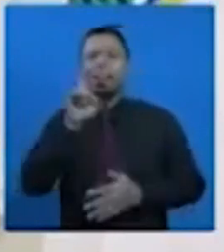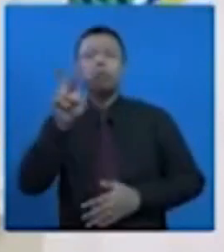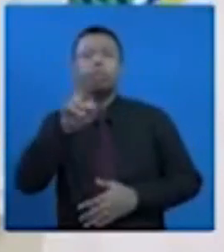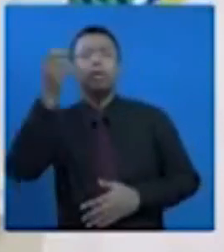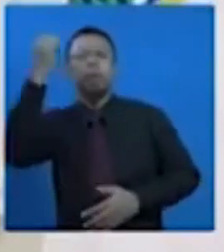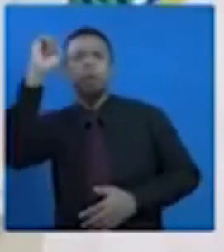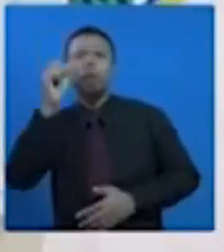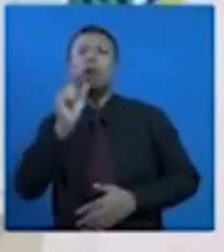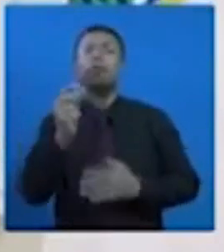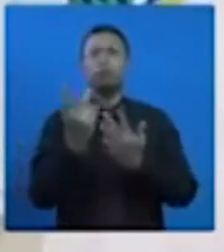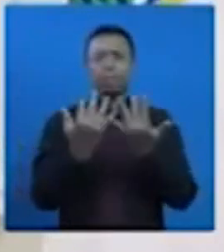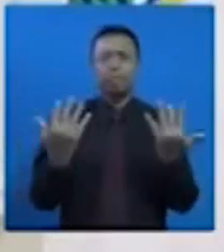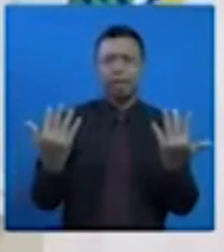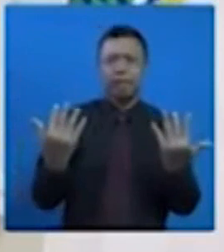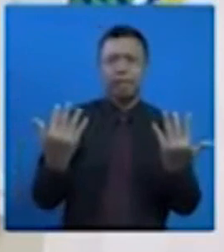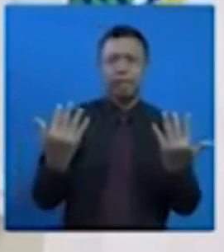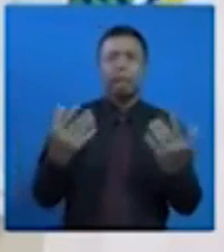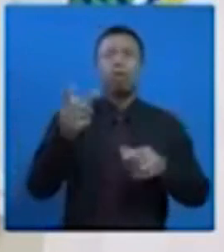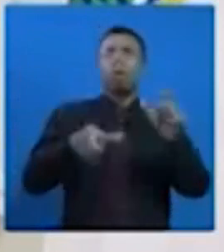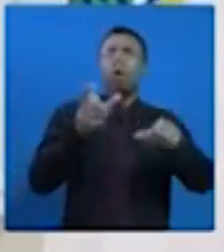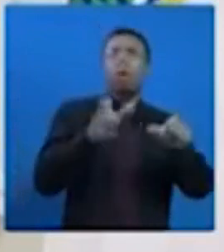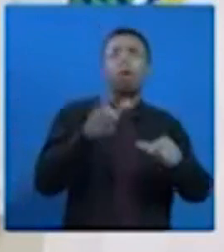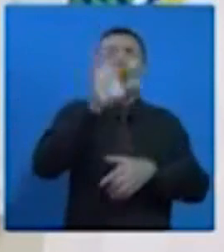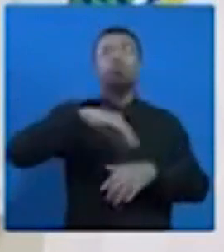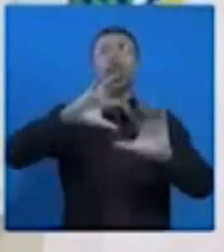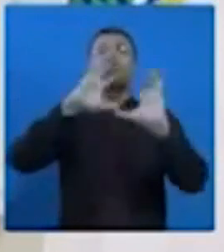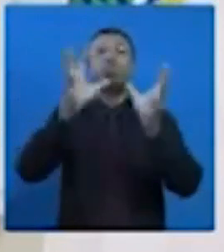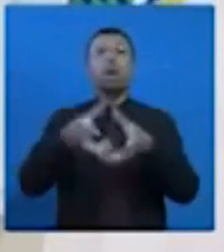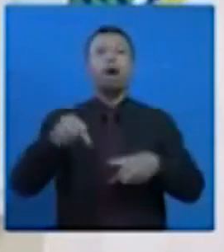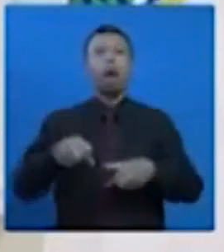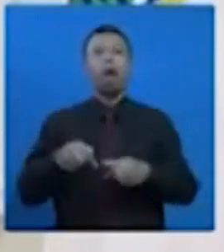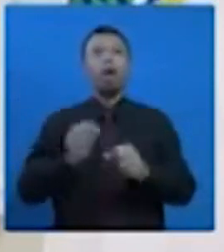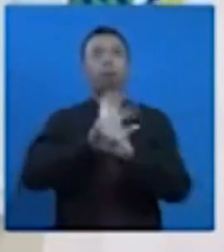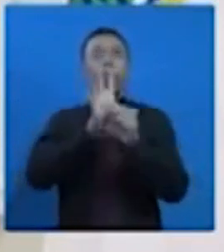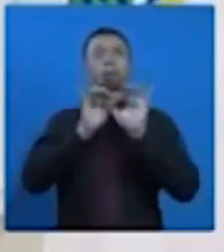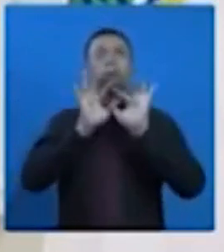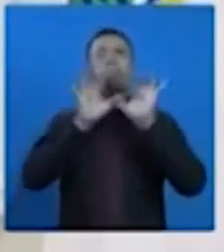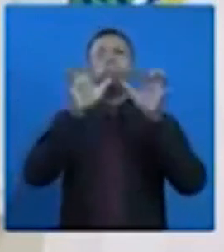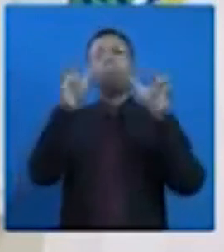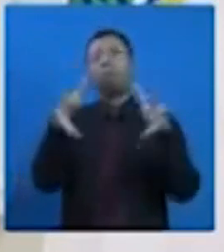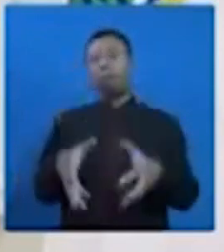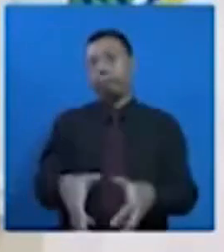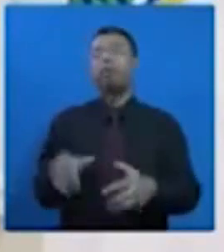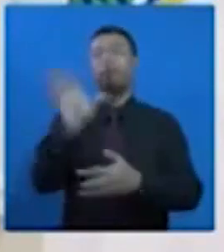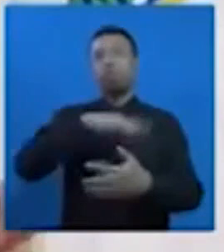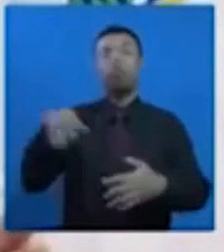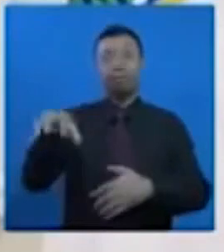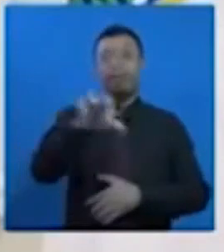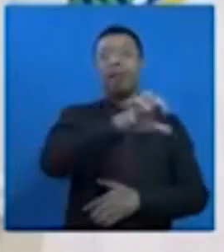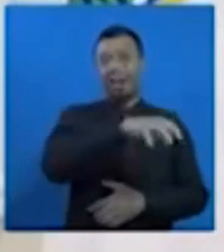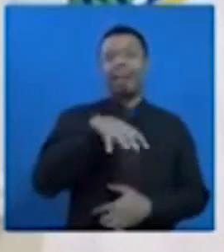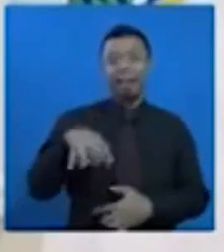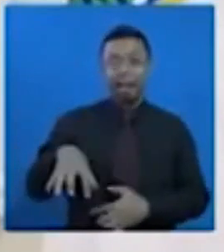situasi yang amat sulit bagi umat manusia di seluruh dunia ada pandai mecofed 19 diseluruh